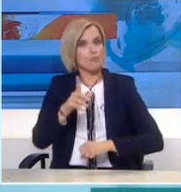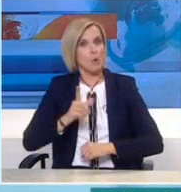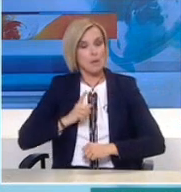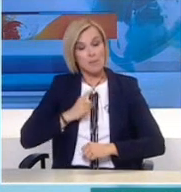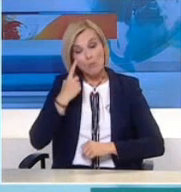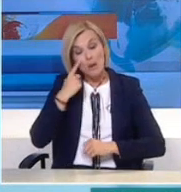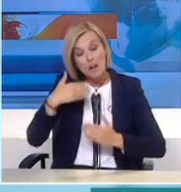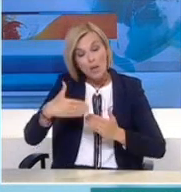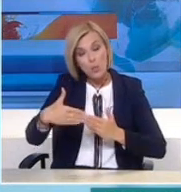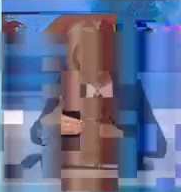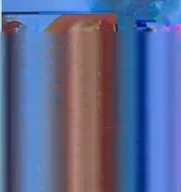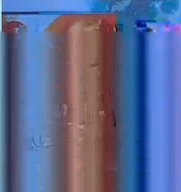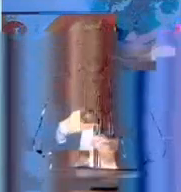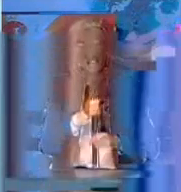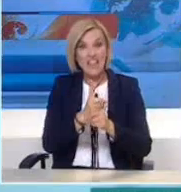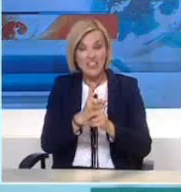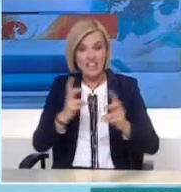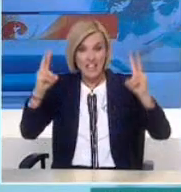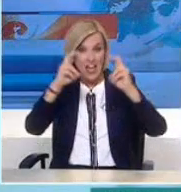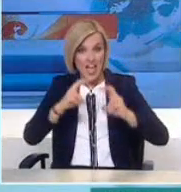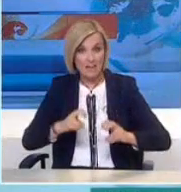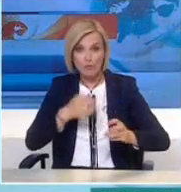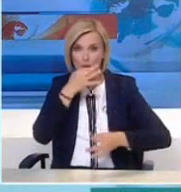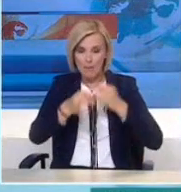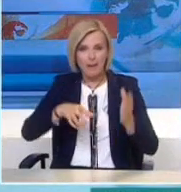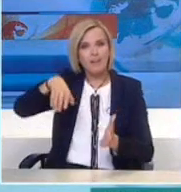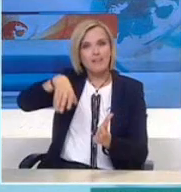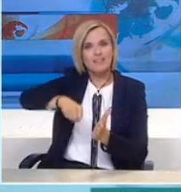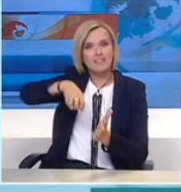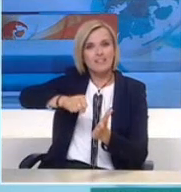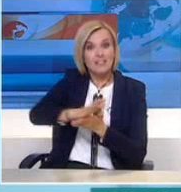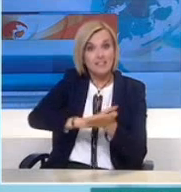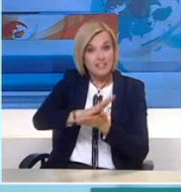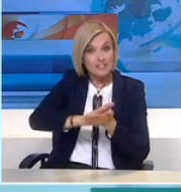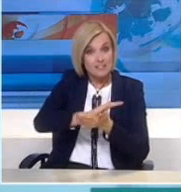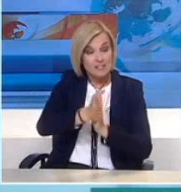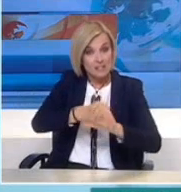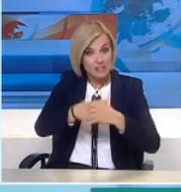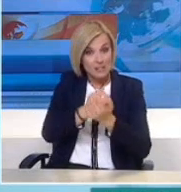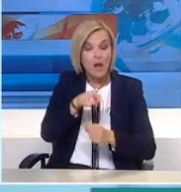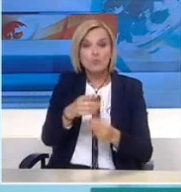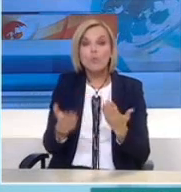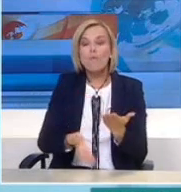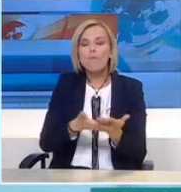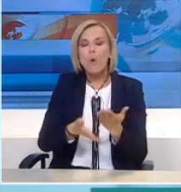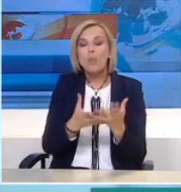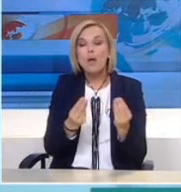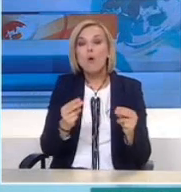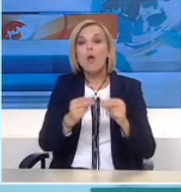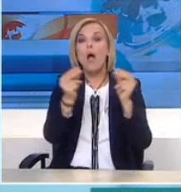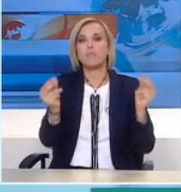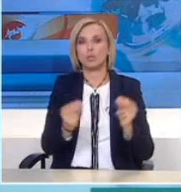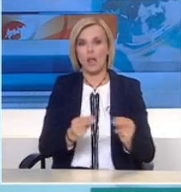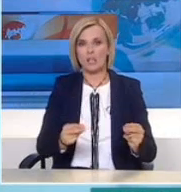Επίσης, οι ερευνητές ανακοίνωσαν ότι η ισοπροπυλική αλκοόλη, το αντισηπτικό, ήταν ένα πάρα πολύ αποτελεσματικό απολυματικό για αυτόν